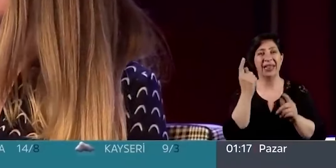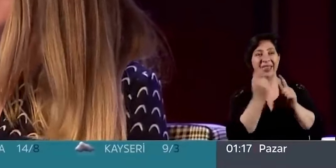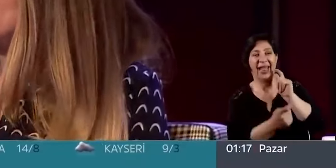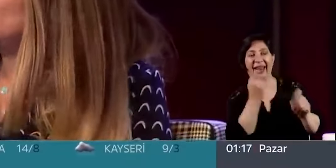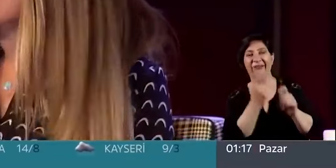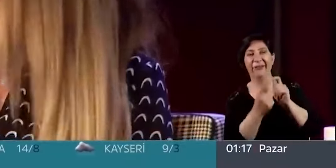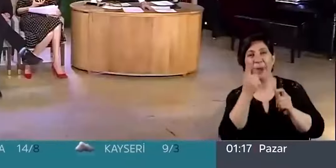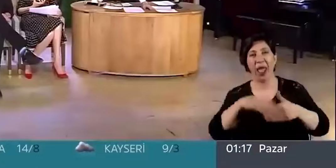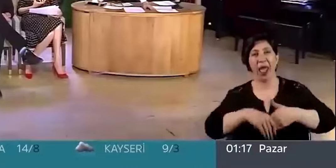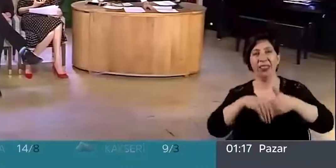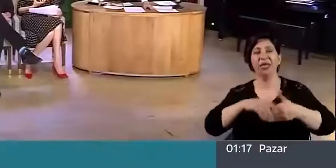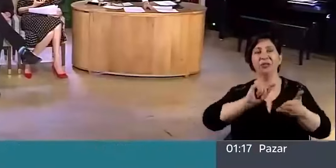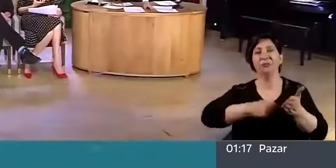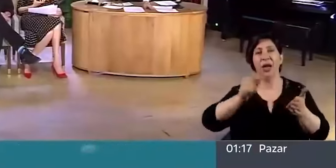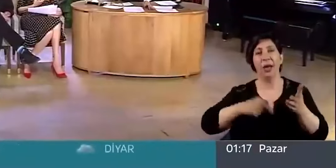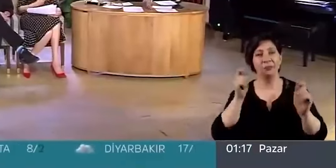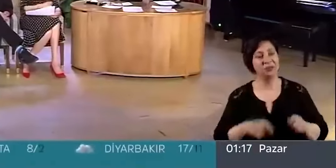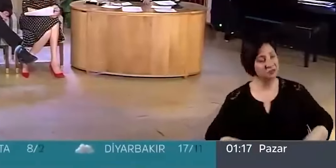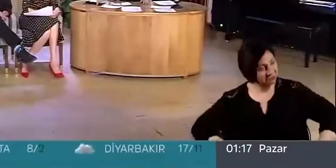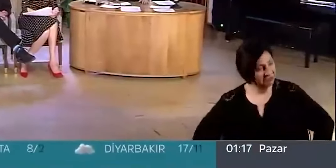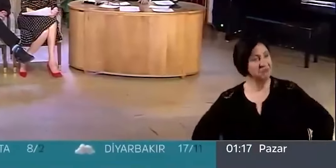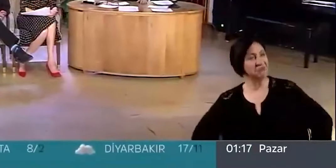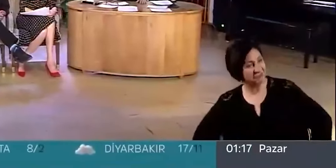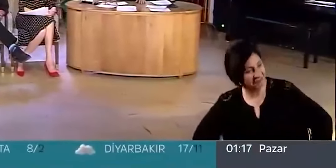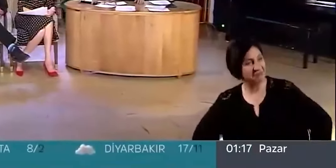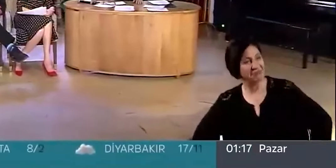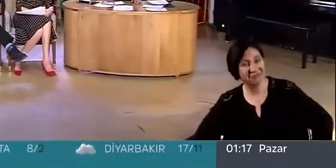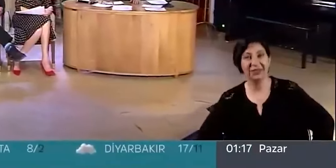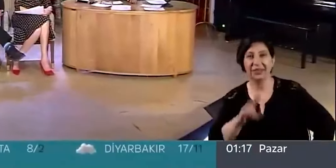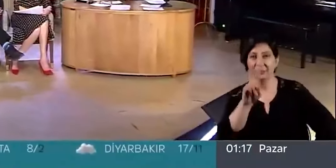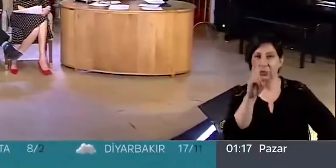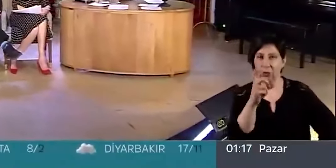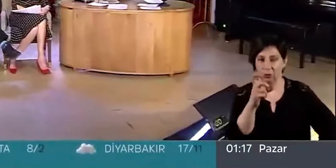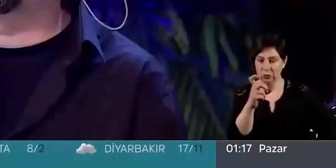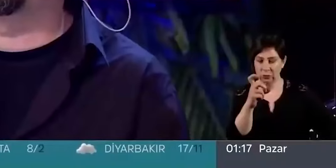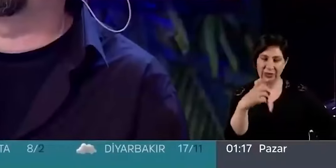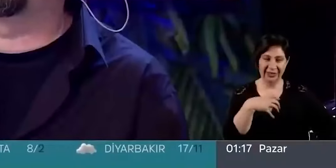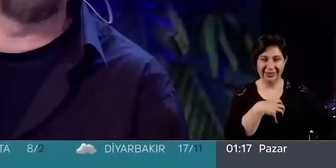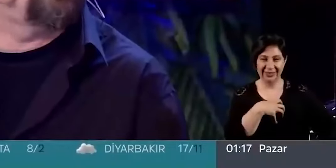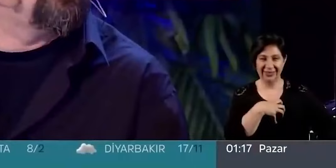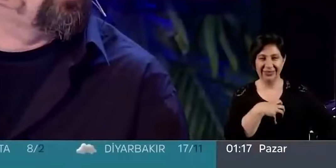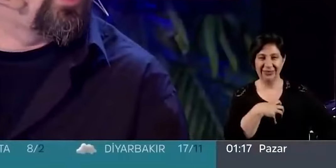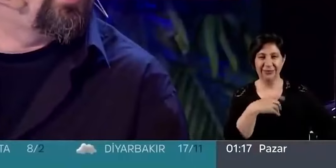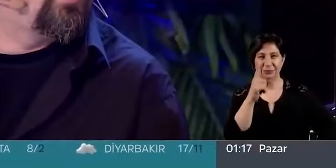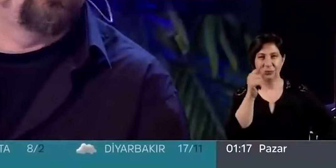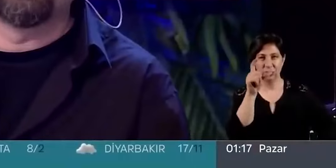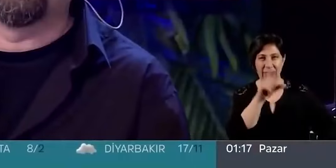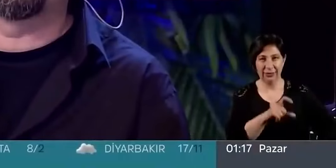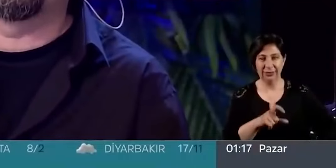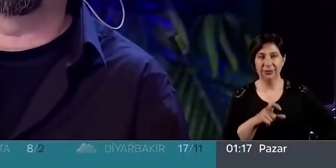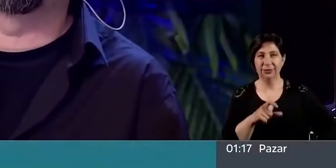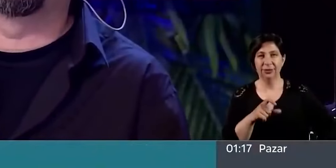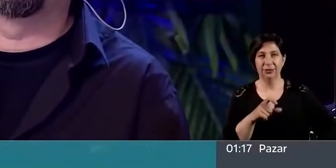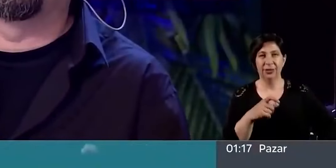teklif ya da bir anlaşma yapacaksın. Vay be! 29 Nisan, Haziran... Daha yeni girdi. Kaç dedin? 1,5 ay.